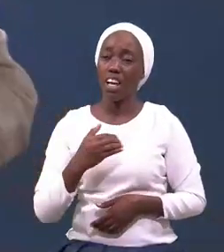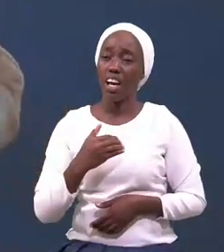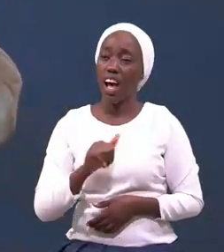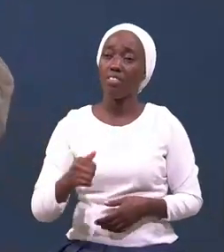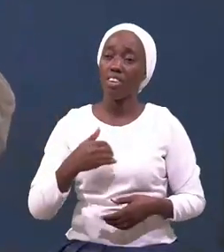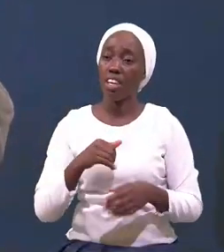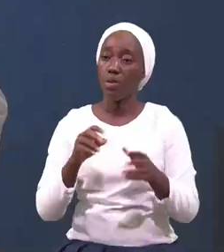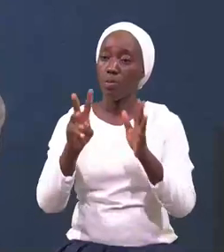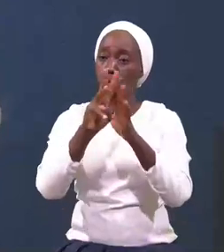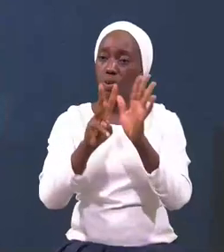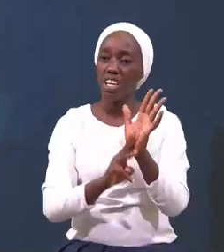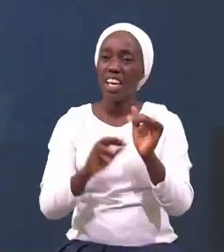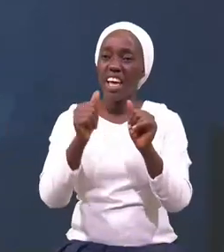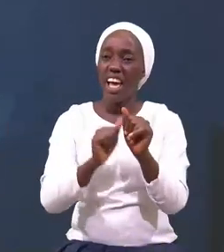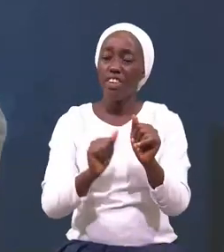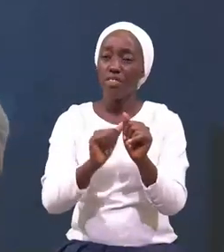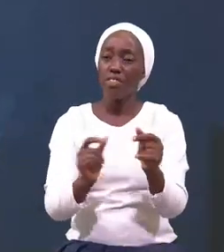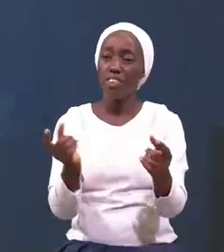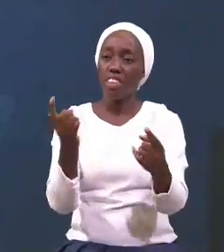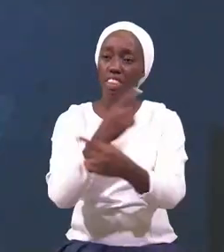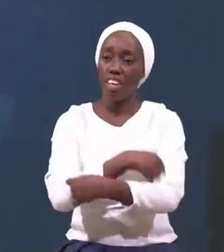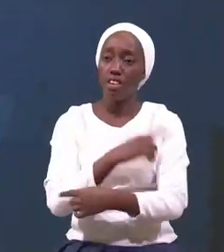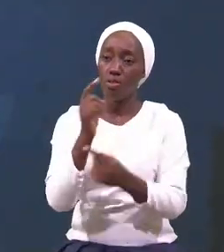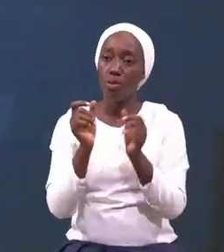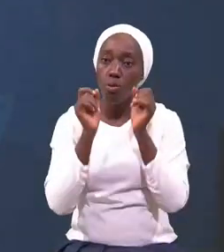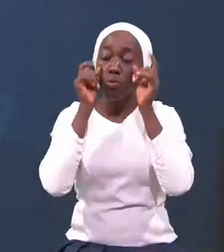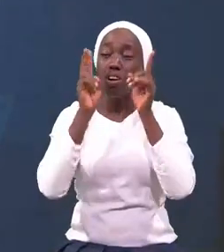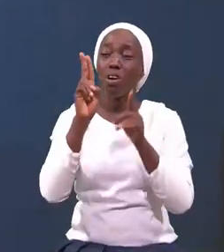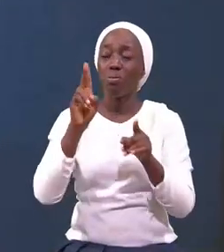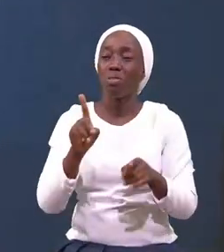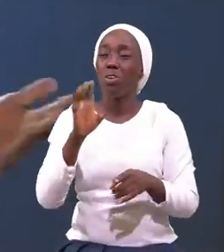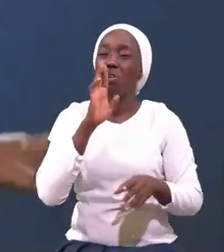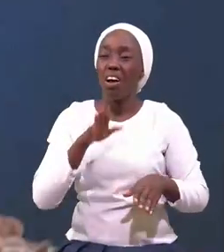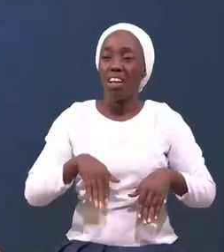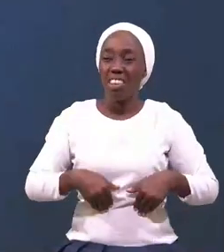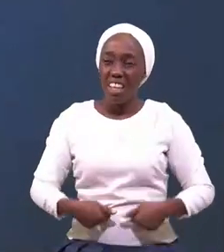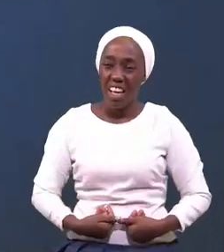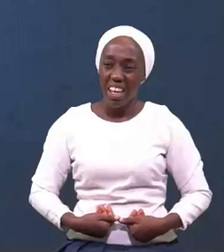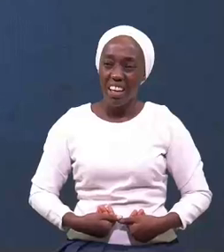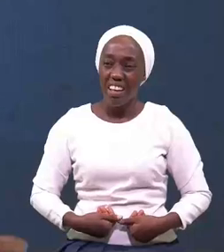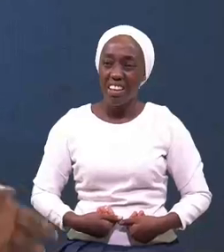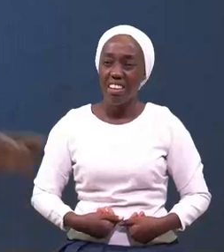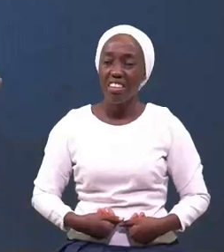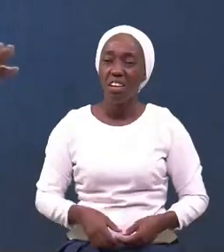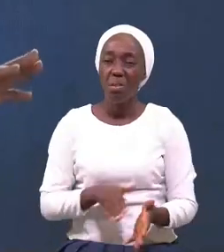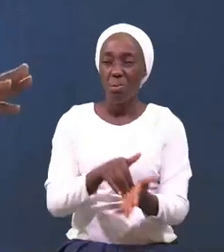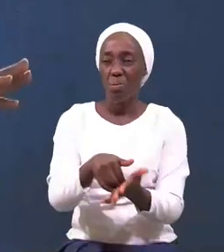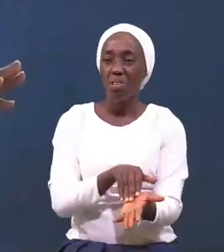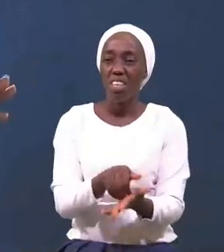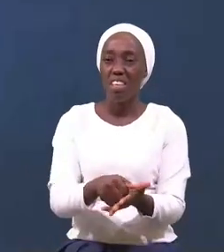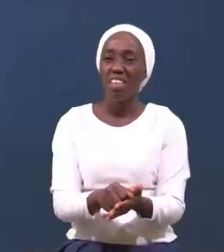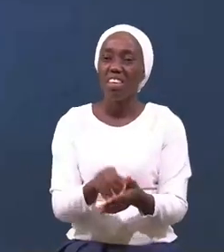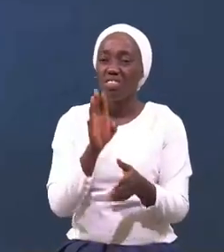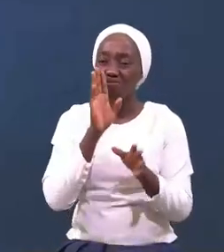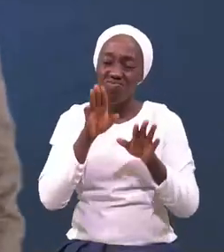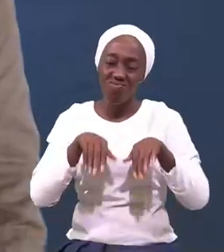volonté. Chaque jour que vous réveillez, vous êtes fatigué, vous êtes épuisé, vous